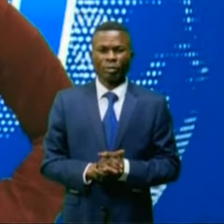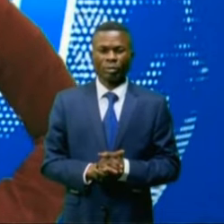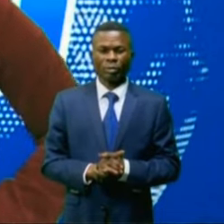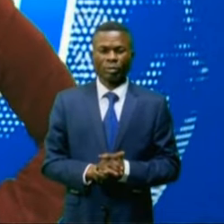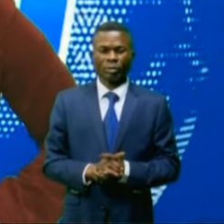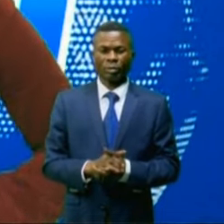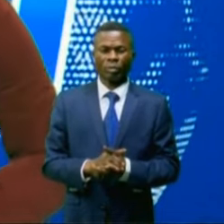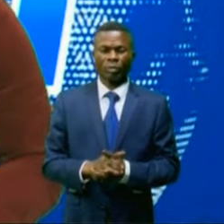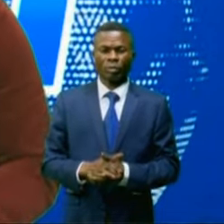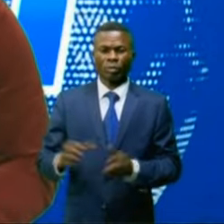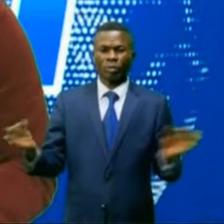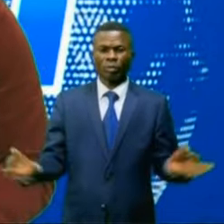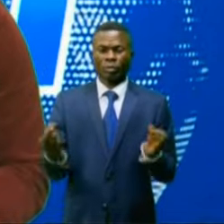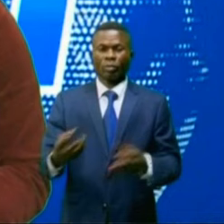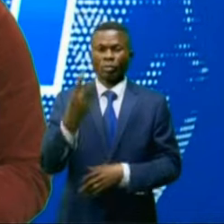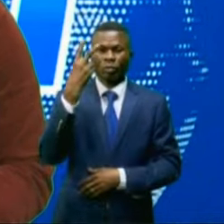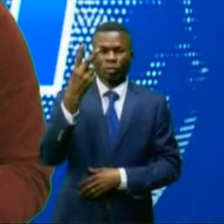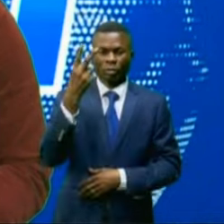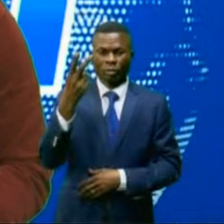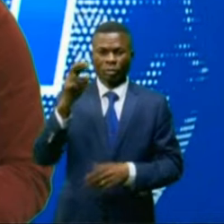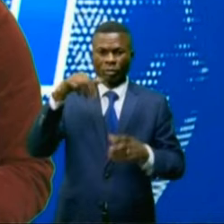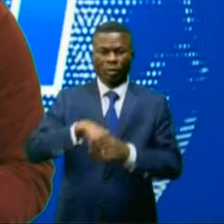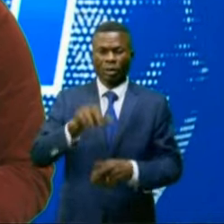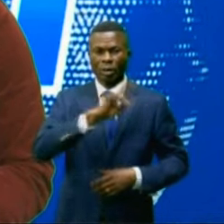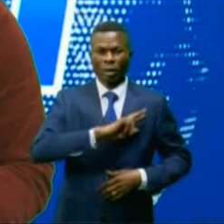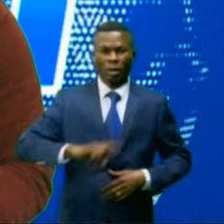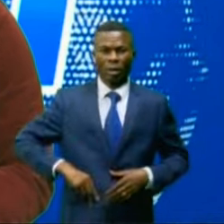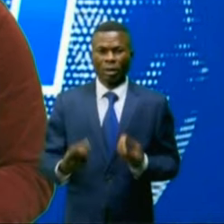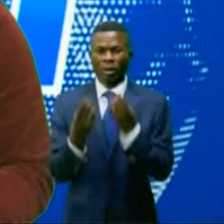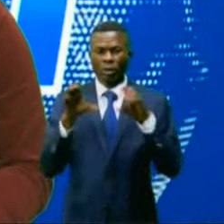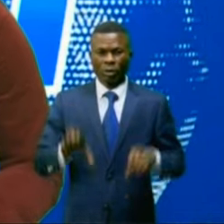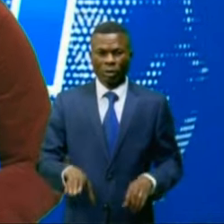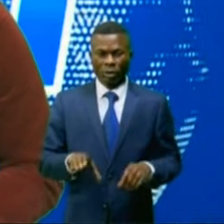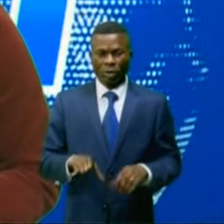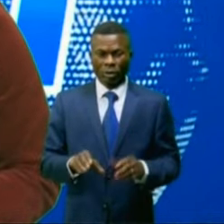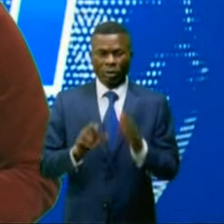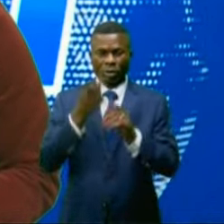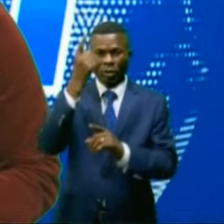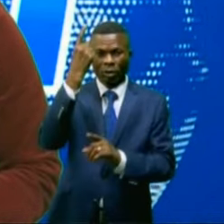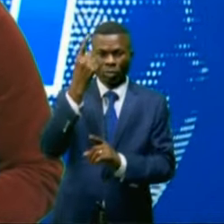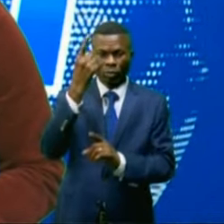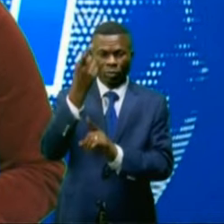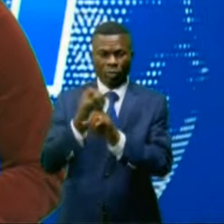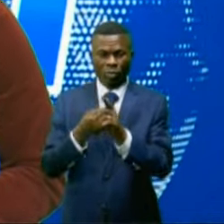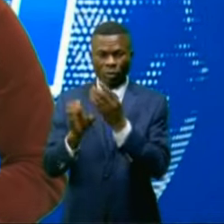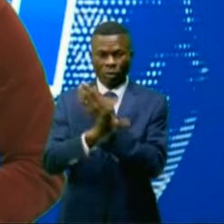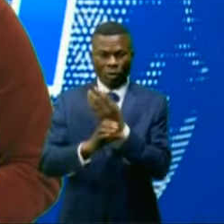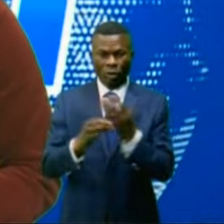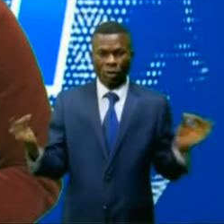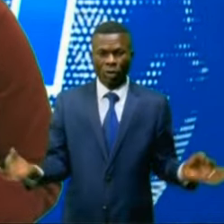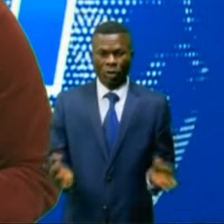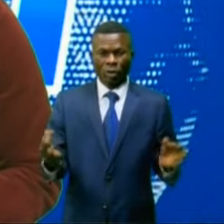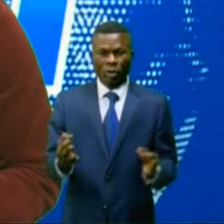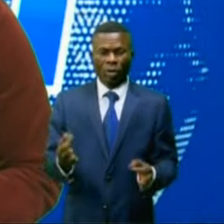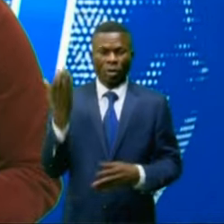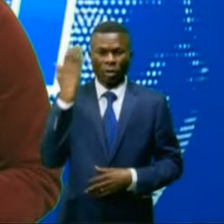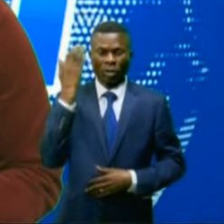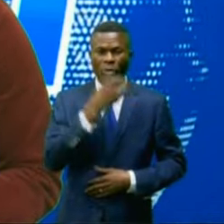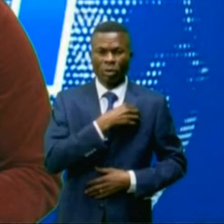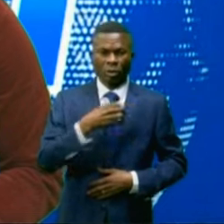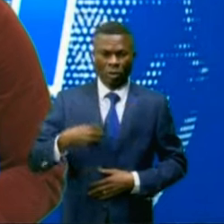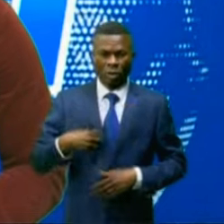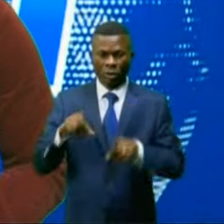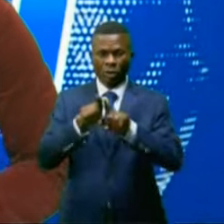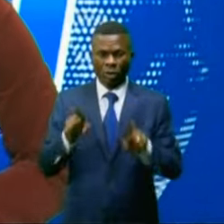Double commémoration en République démocratique du Congo, ce 1er août, célébration de la fête des parents aussi.